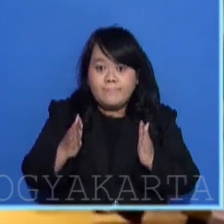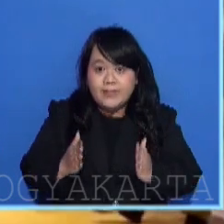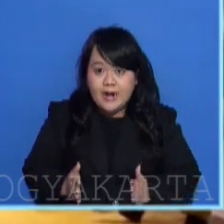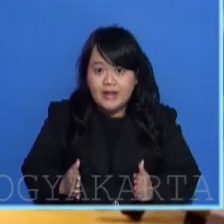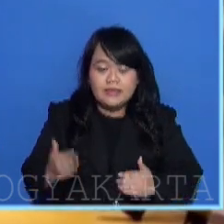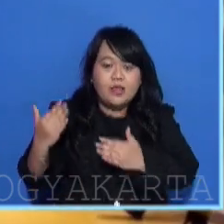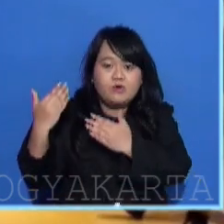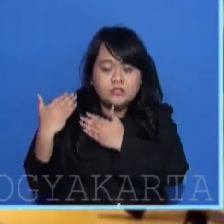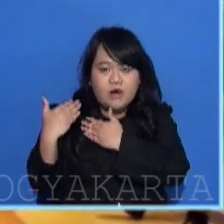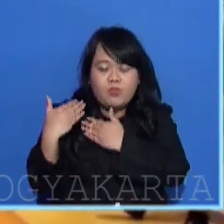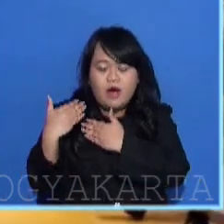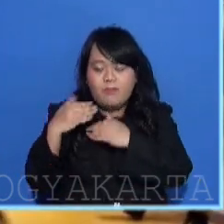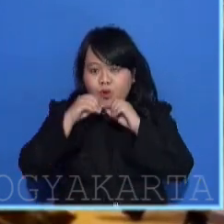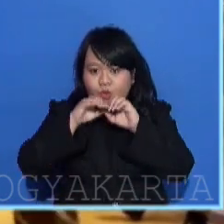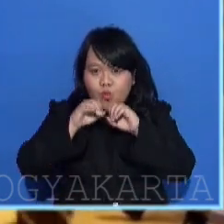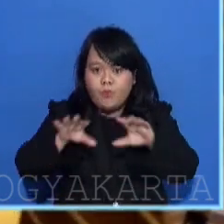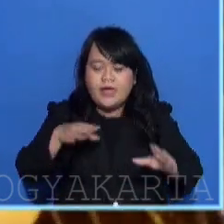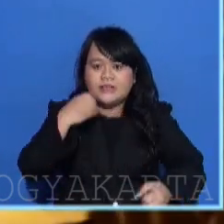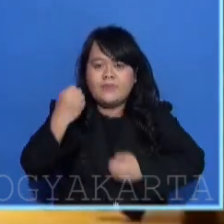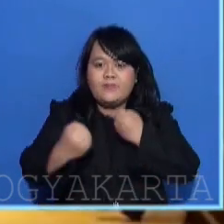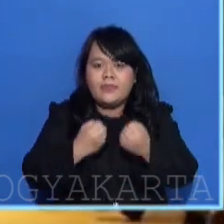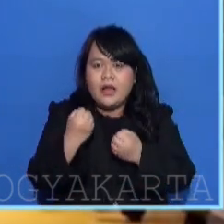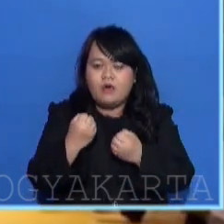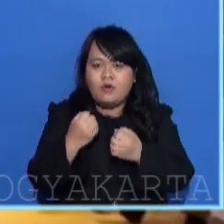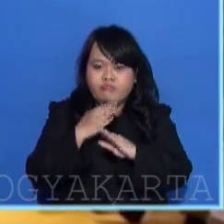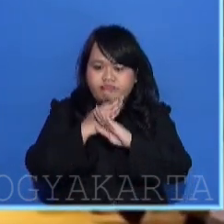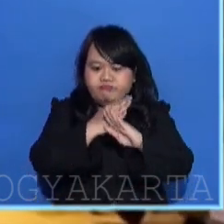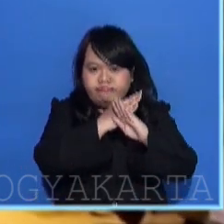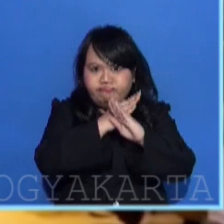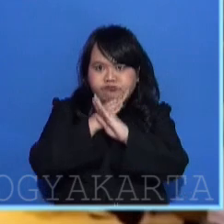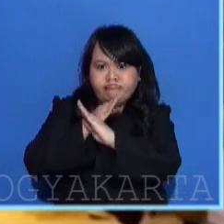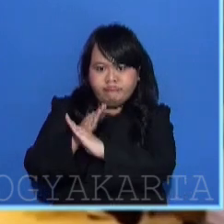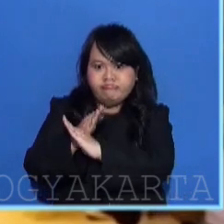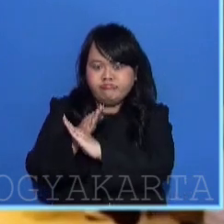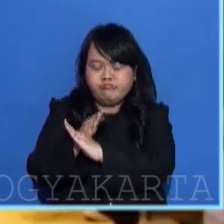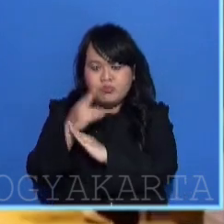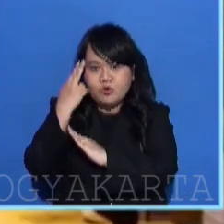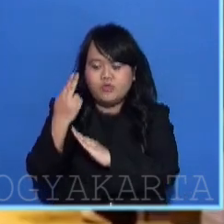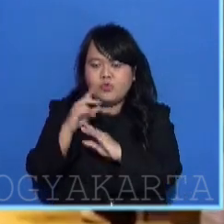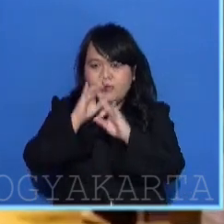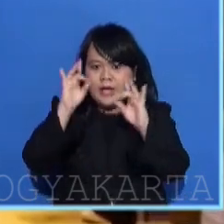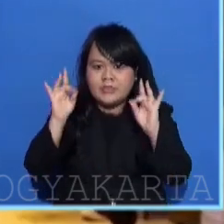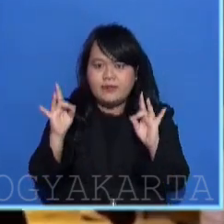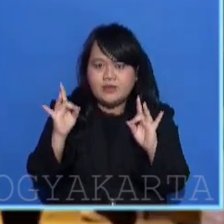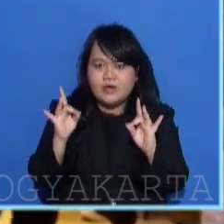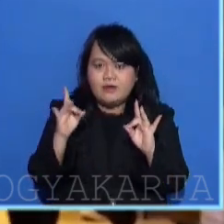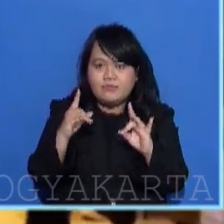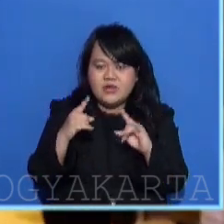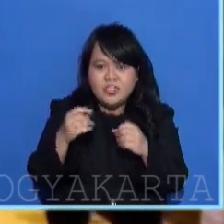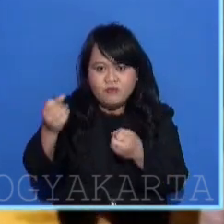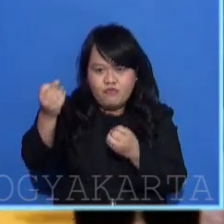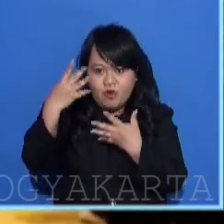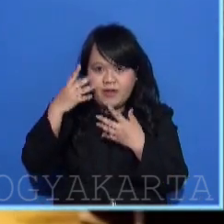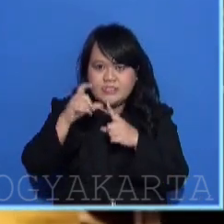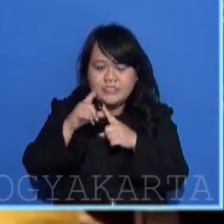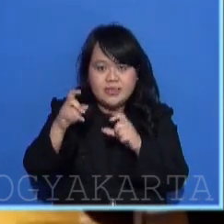adalah melakukan counter atau kontra narasi terhadap berbagai inforvasi